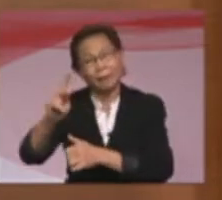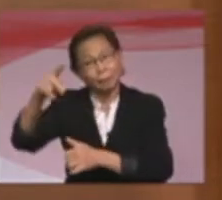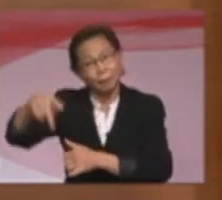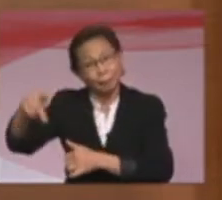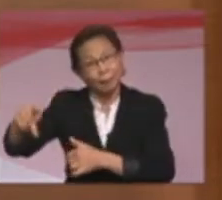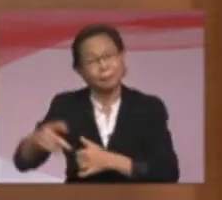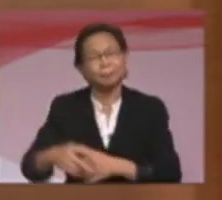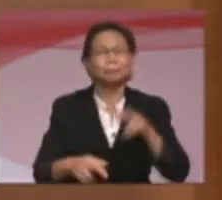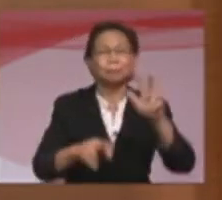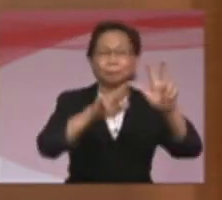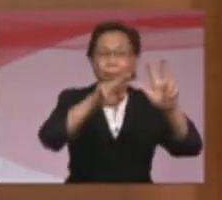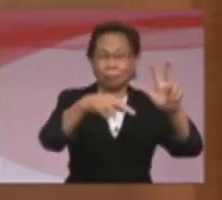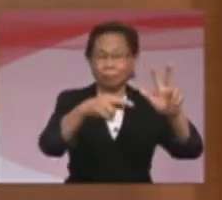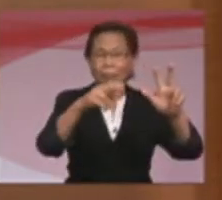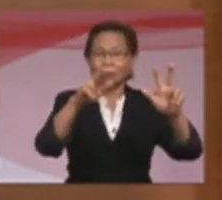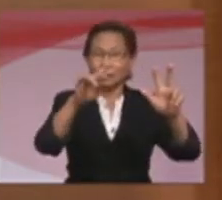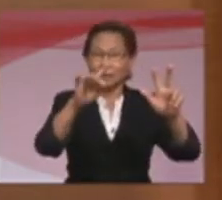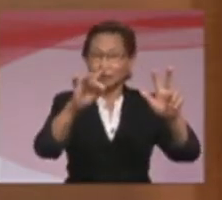Sebanyak